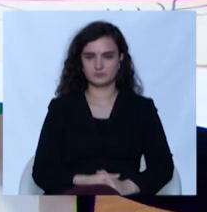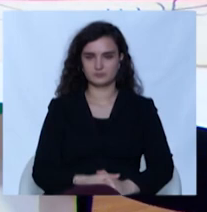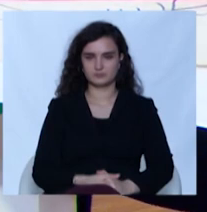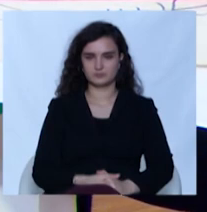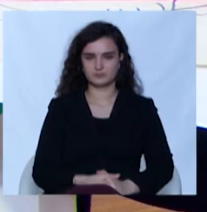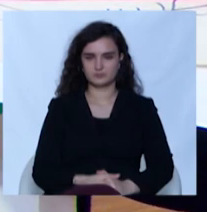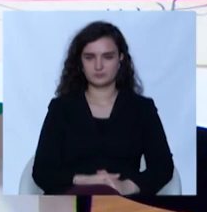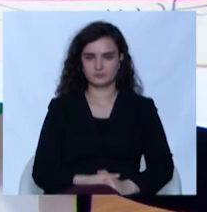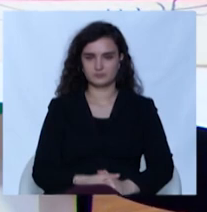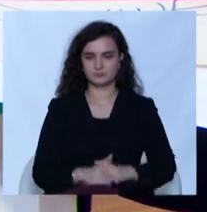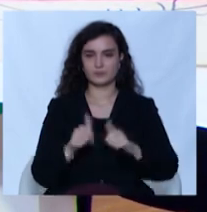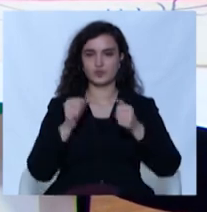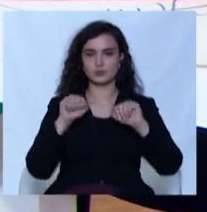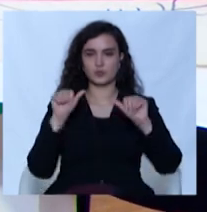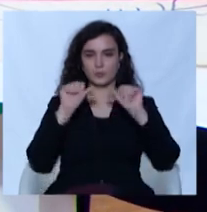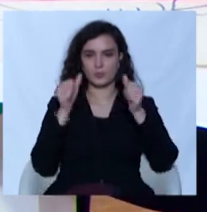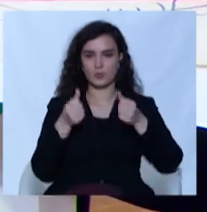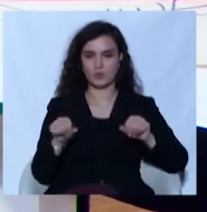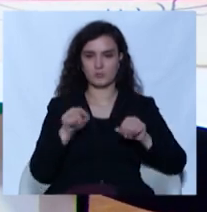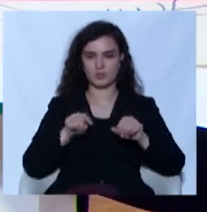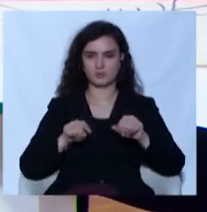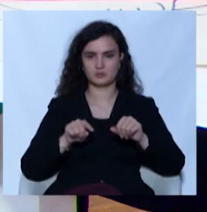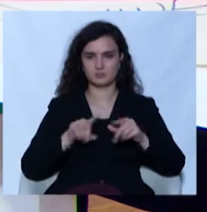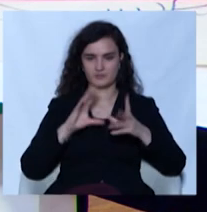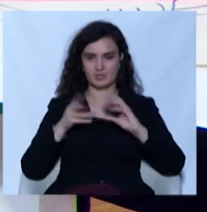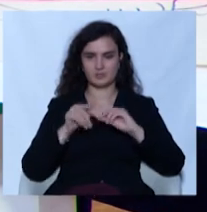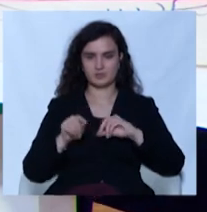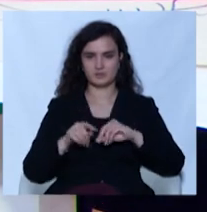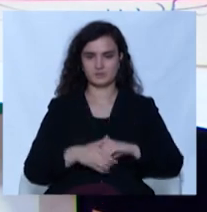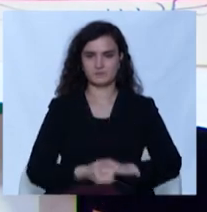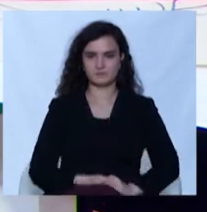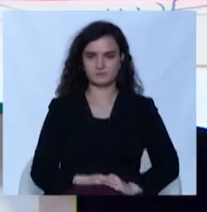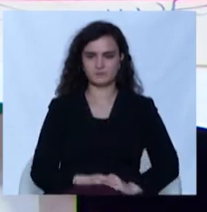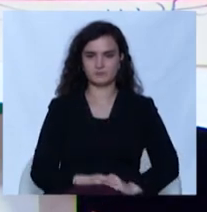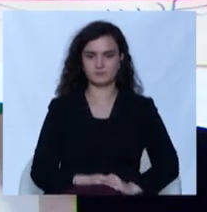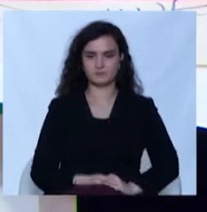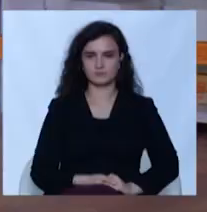როგორ შეიძლება რომ ფორმა მივცეთ აი ამ ყველაფერს.